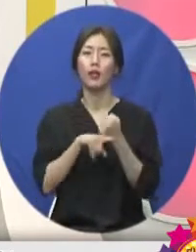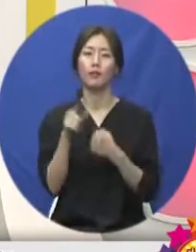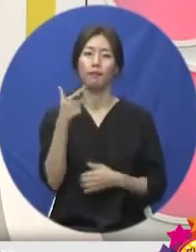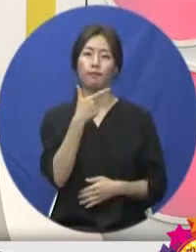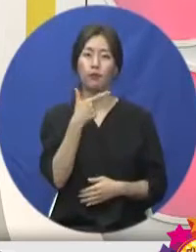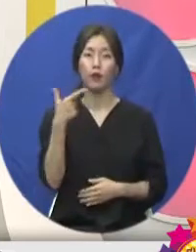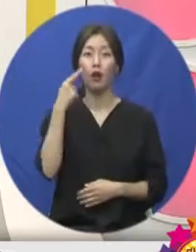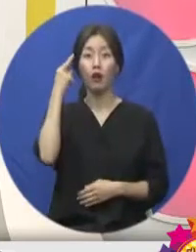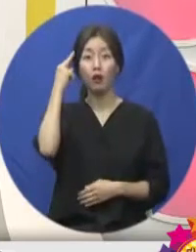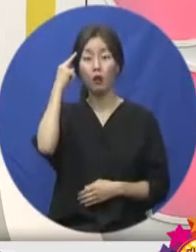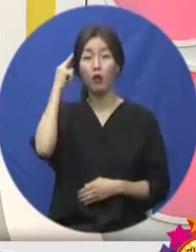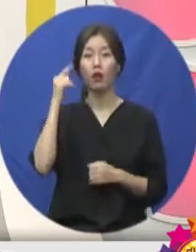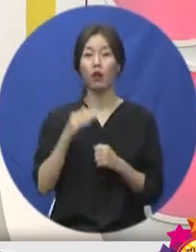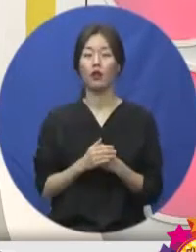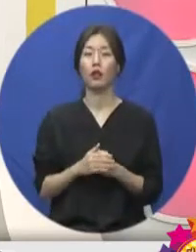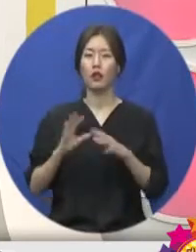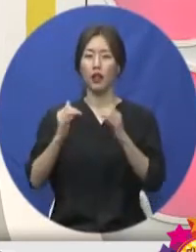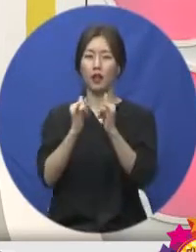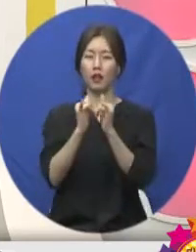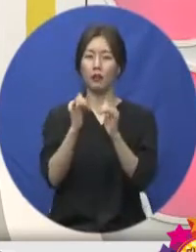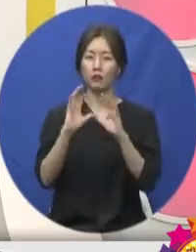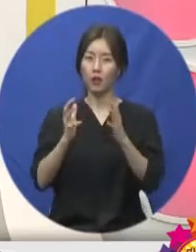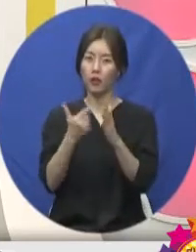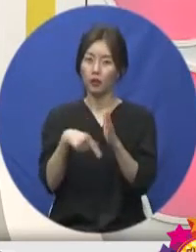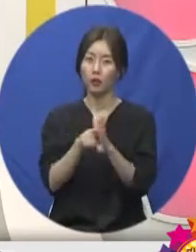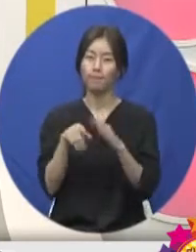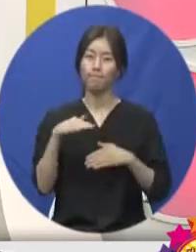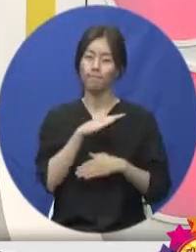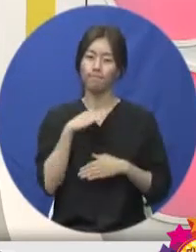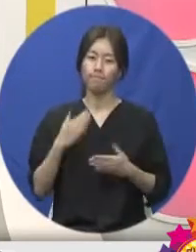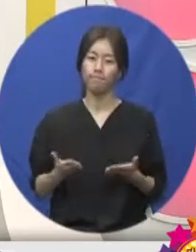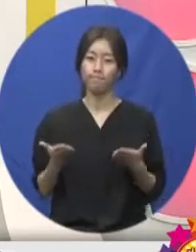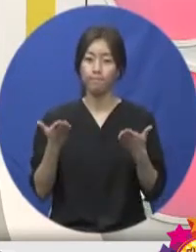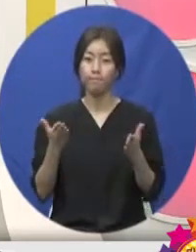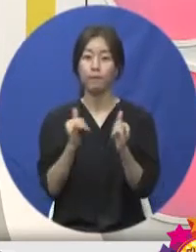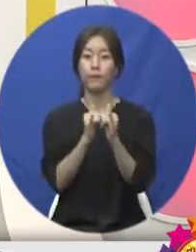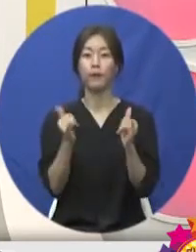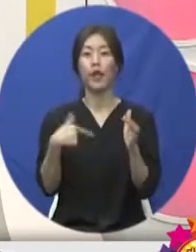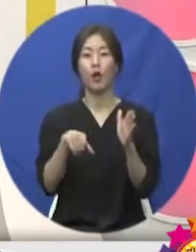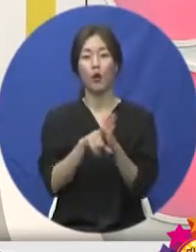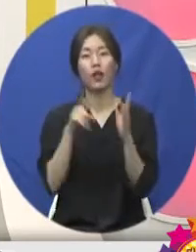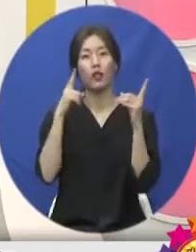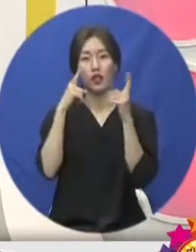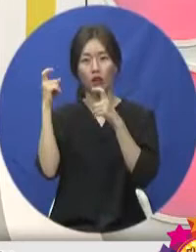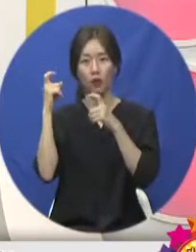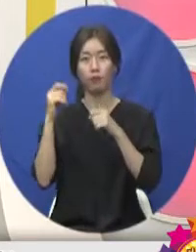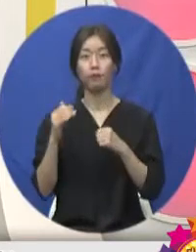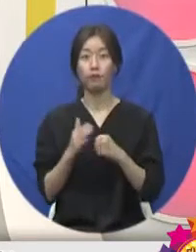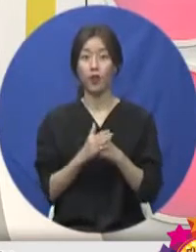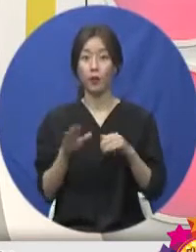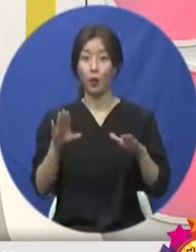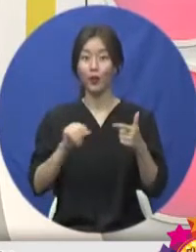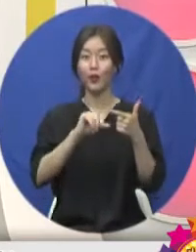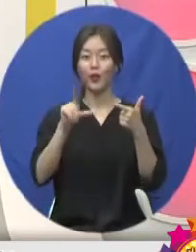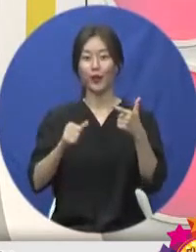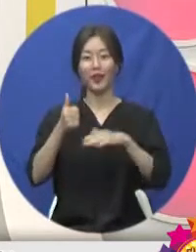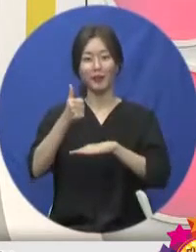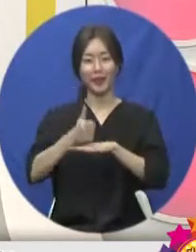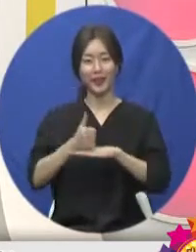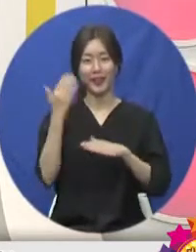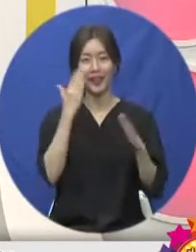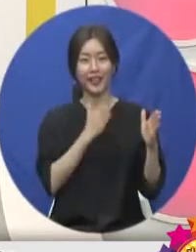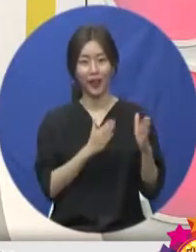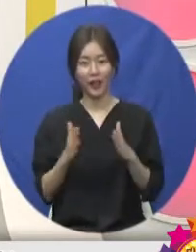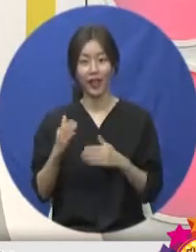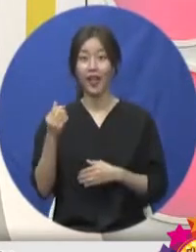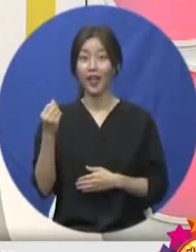날이죠. 그렇습니다. 네, 호국보훈의 달. 네, 그렇죠. 호국보훈의 네. 달인데요. 네. 오늘은 특히 또 6월을 마무리하는 달이기도 하고 네.